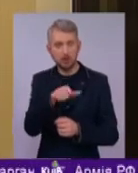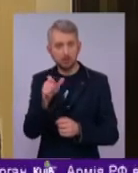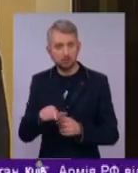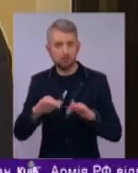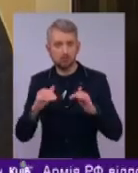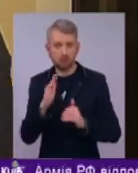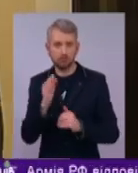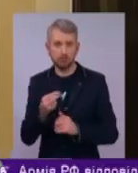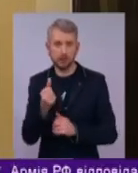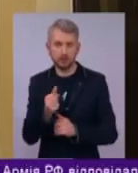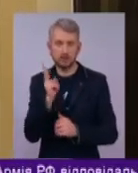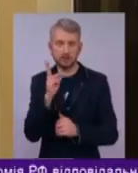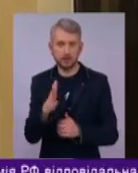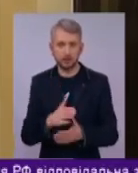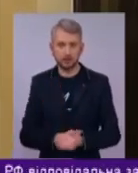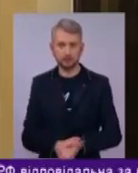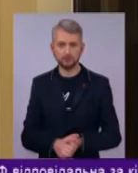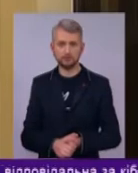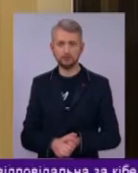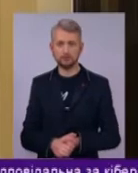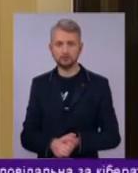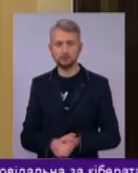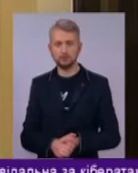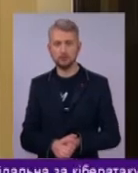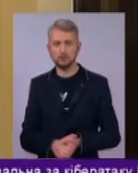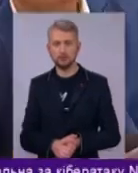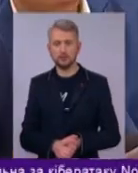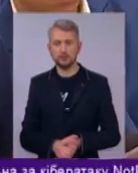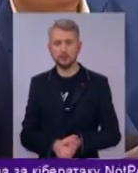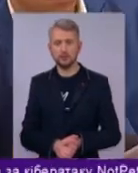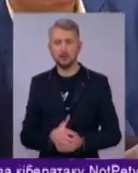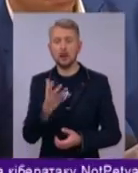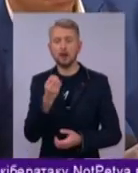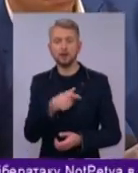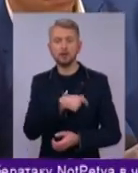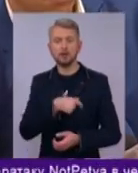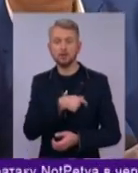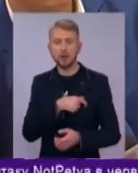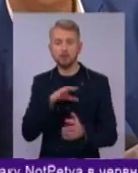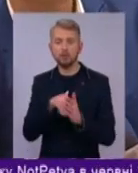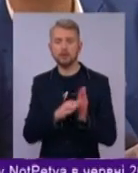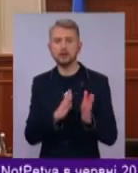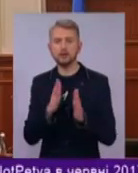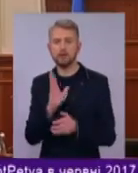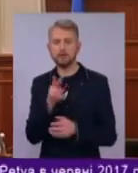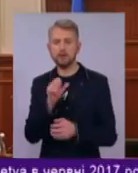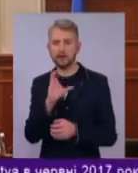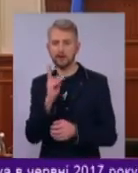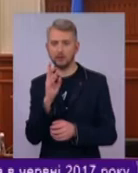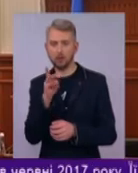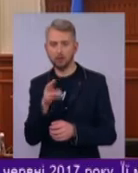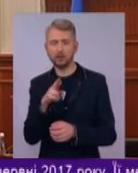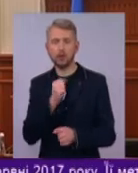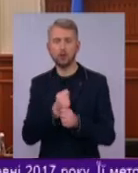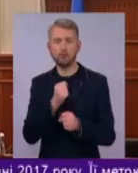зменшиться вартість утримання, в платіжках менше буде суми. А ще депутати впровадили систему власком для роботи